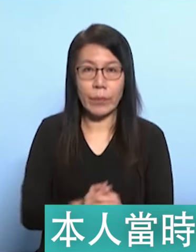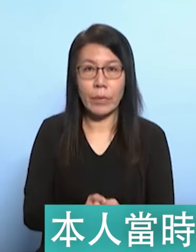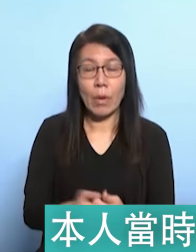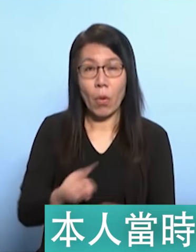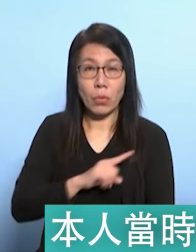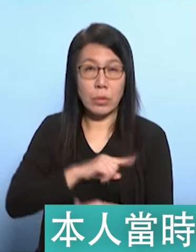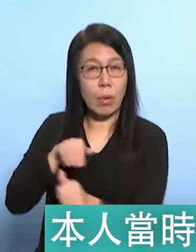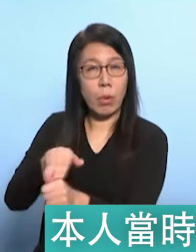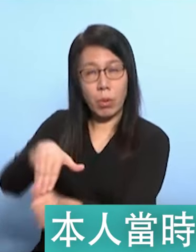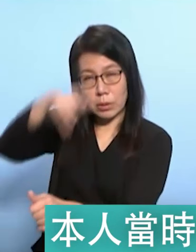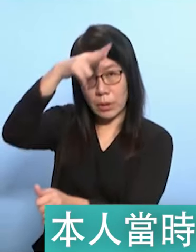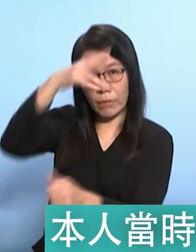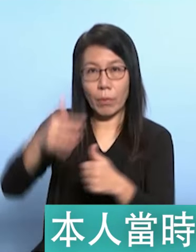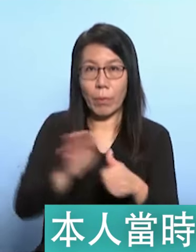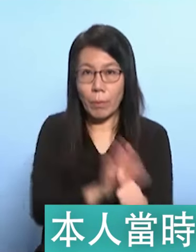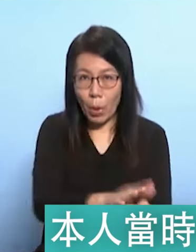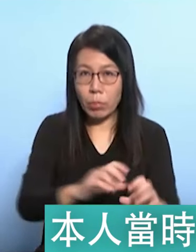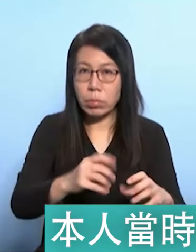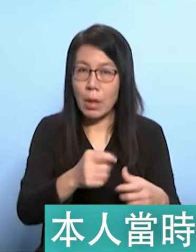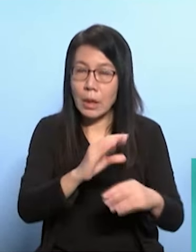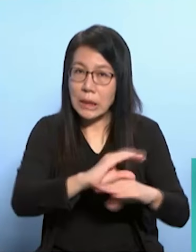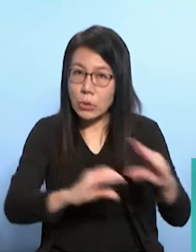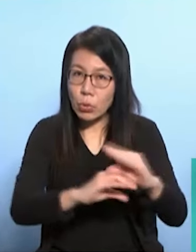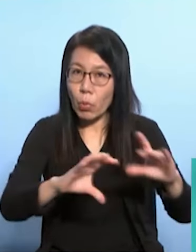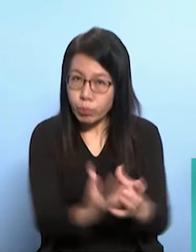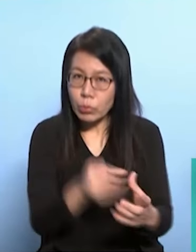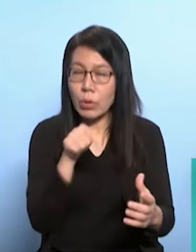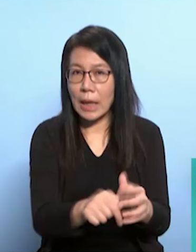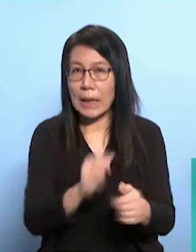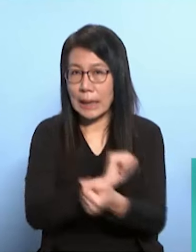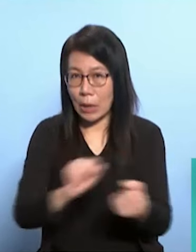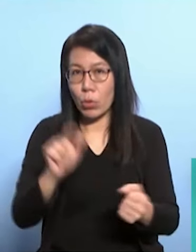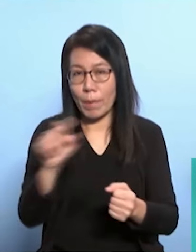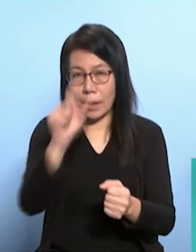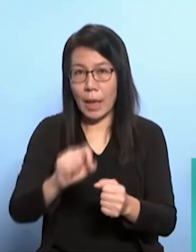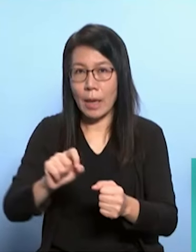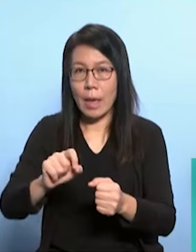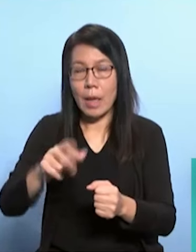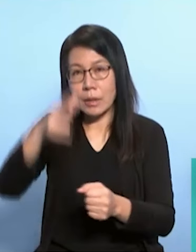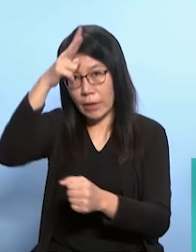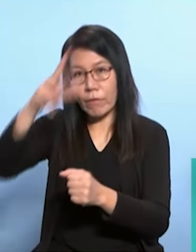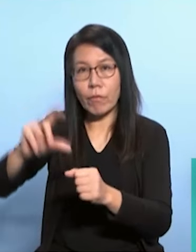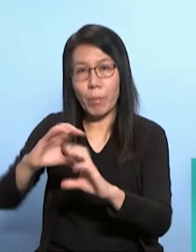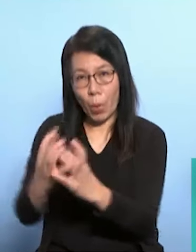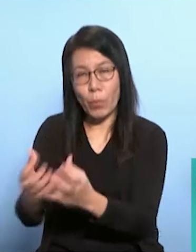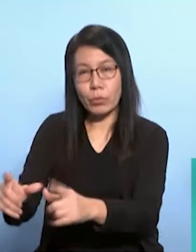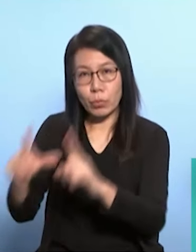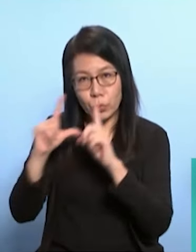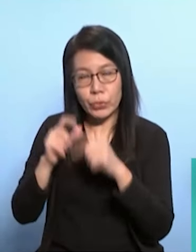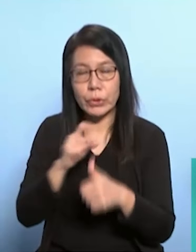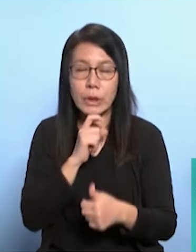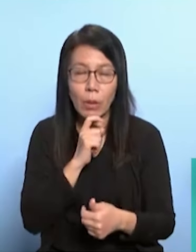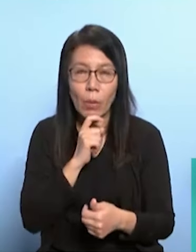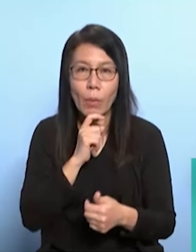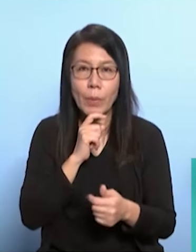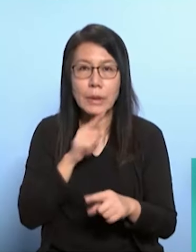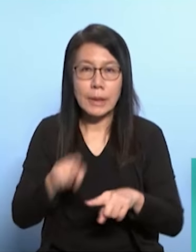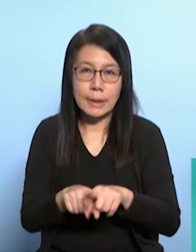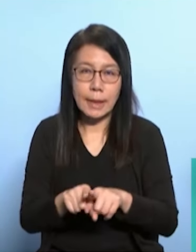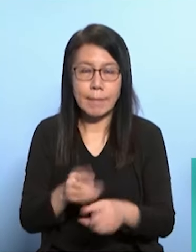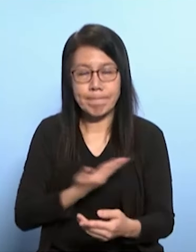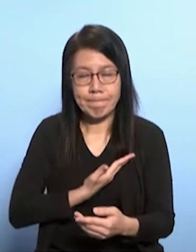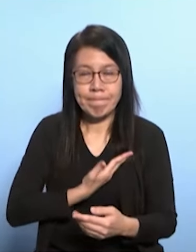時大力呼籲政府協助業界解決問題，相關部門亦都有積極回應，與業界是共渡難